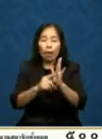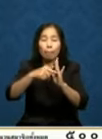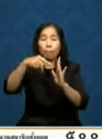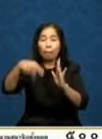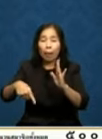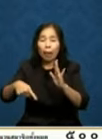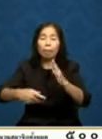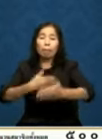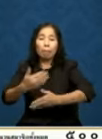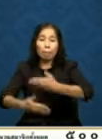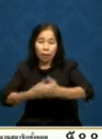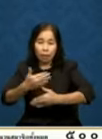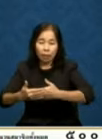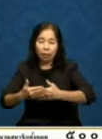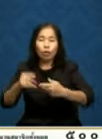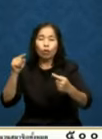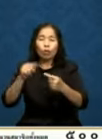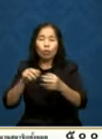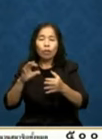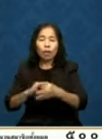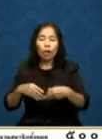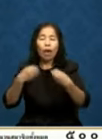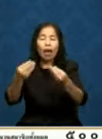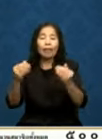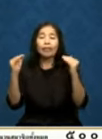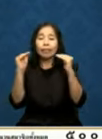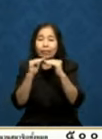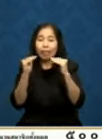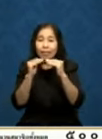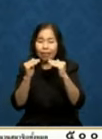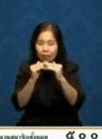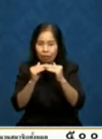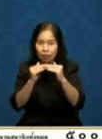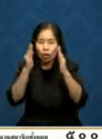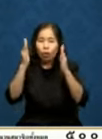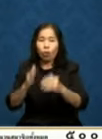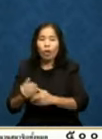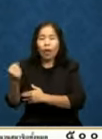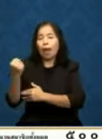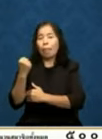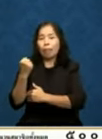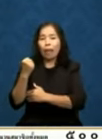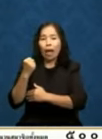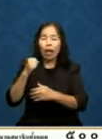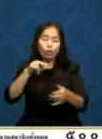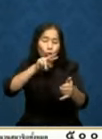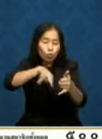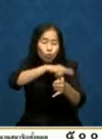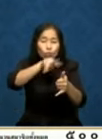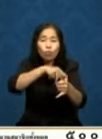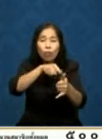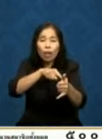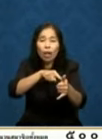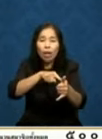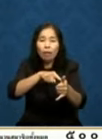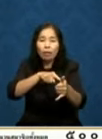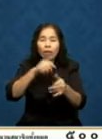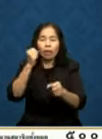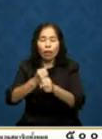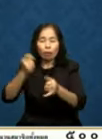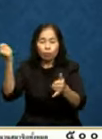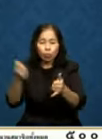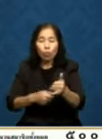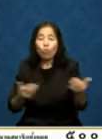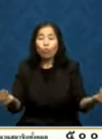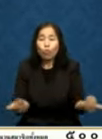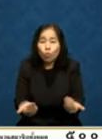ย์เพื่อกำหนดสิทธิ์ของผู้ใช้อำนาจปกครองในการทำโทษบุตรต้อง